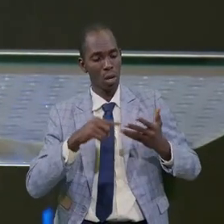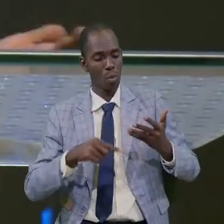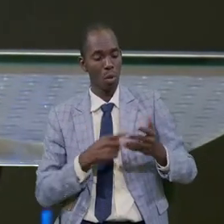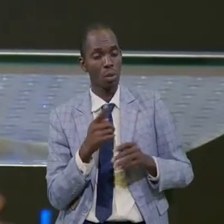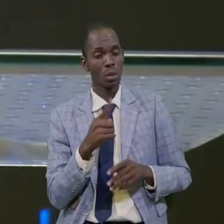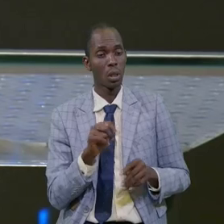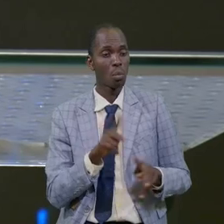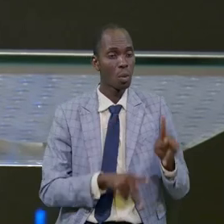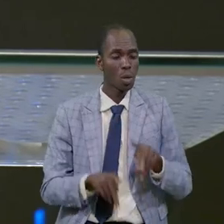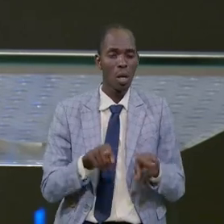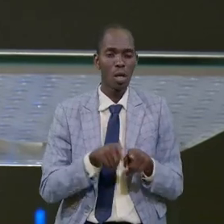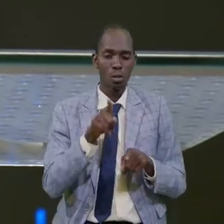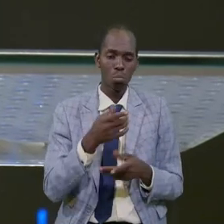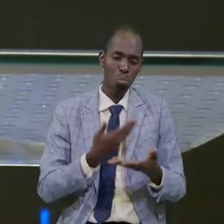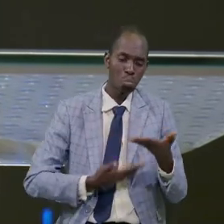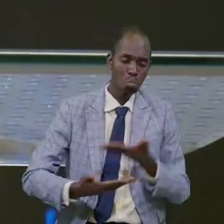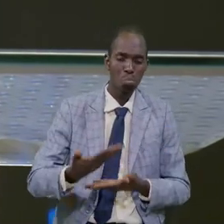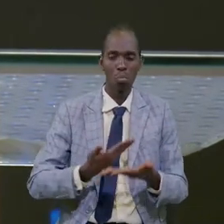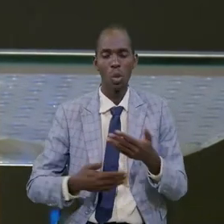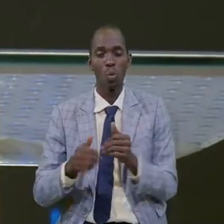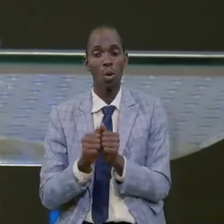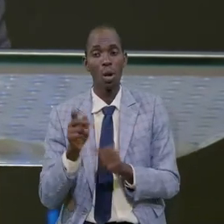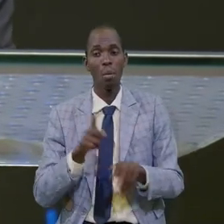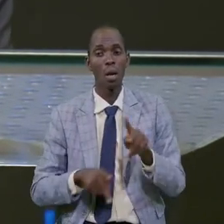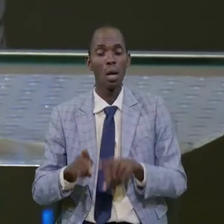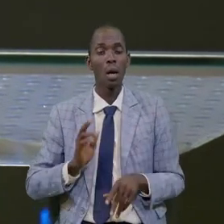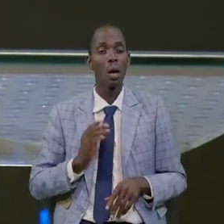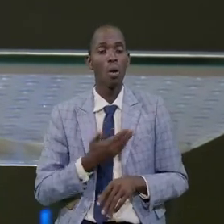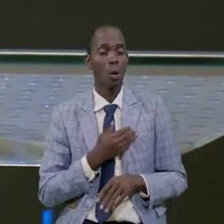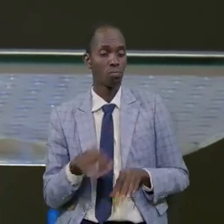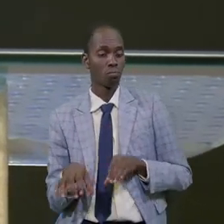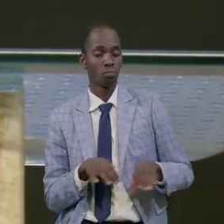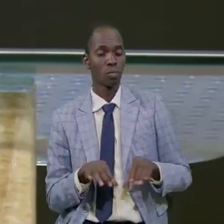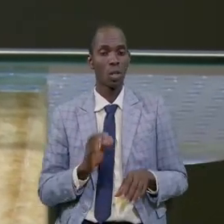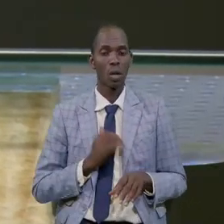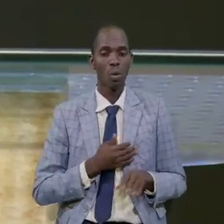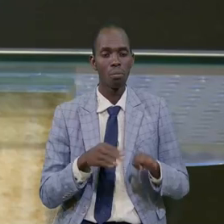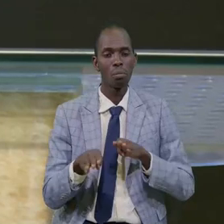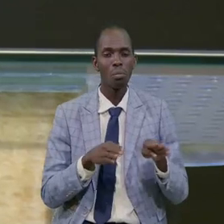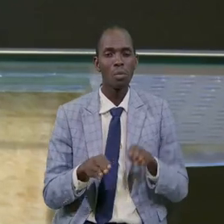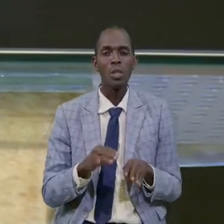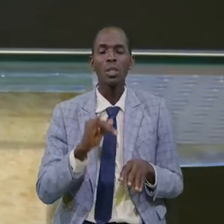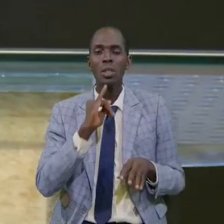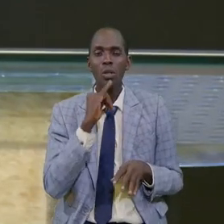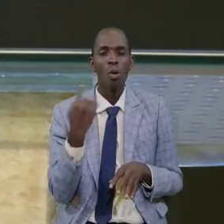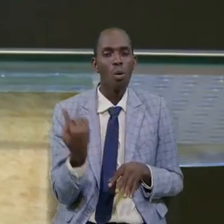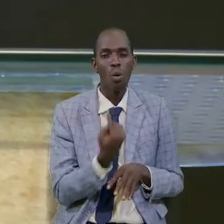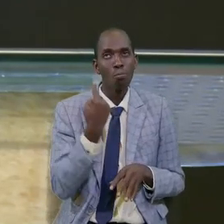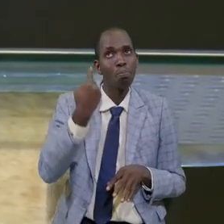ces âmes, comme on vit avec ces âmes, notre action, notre comportement,